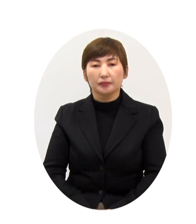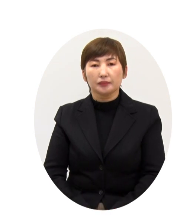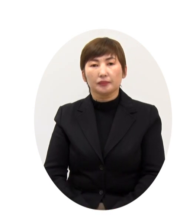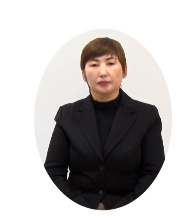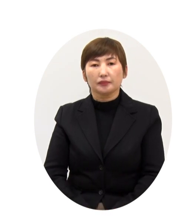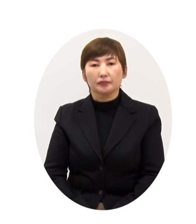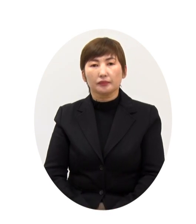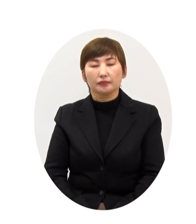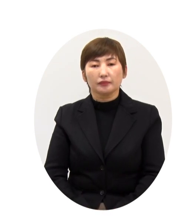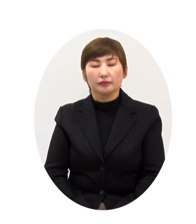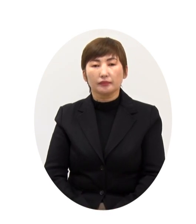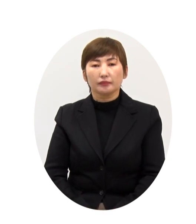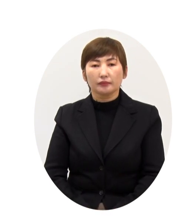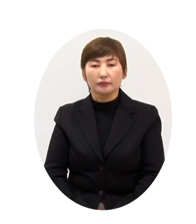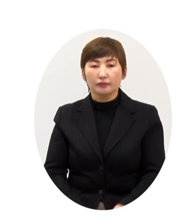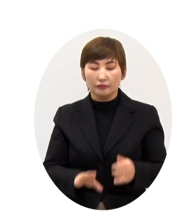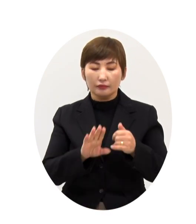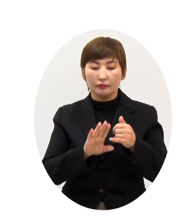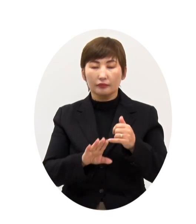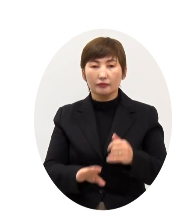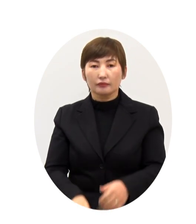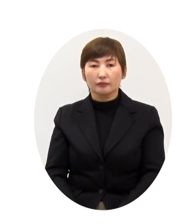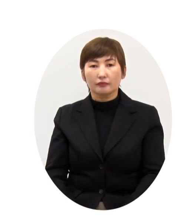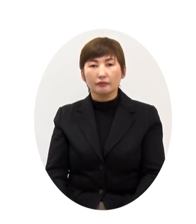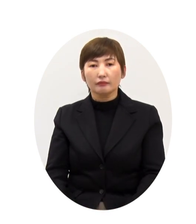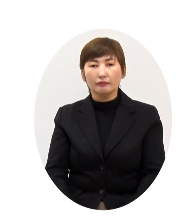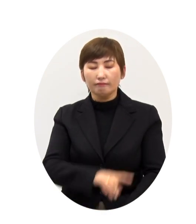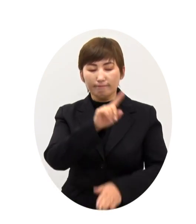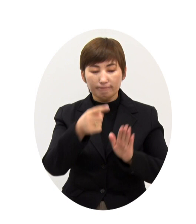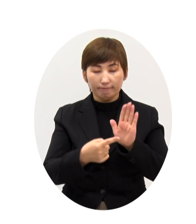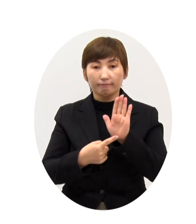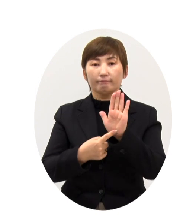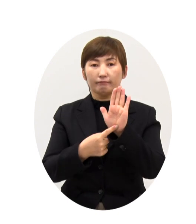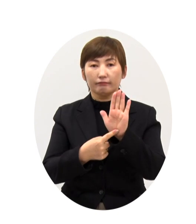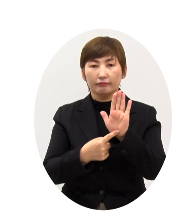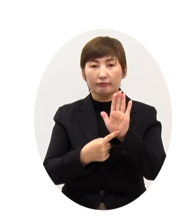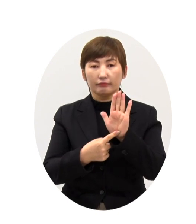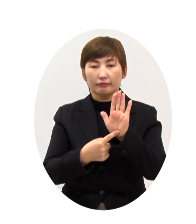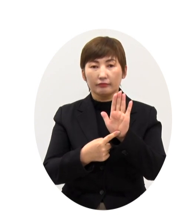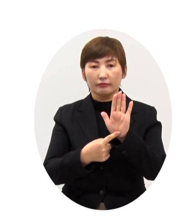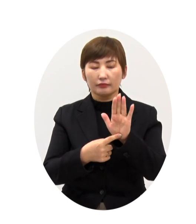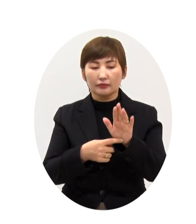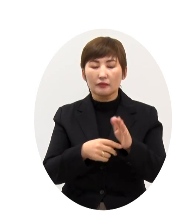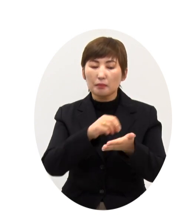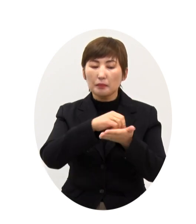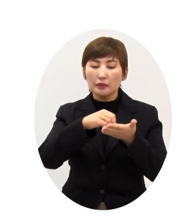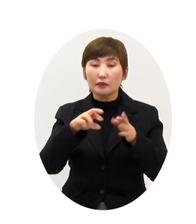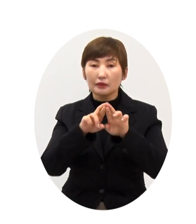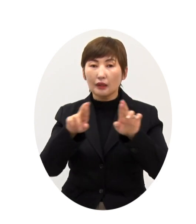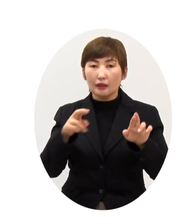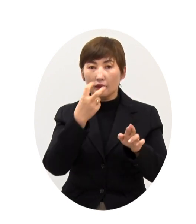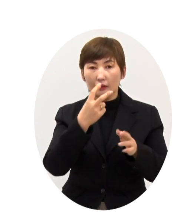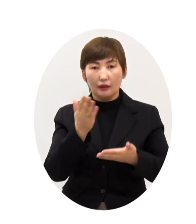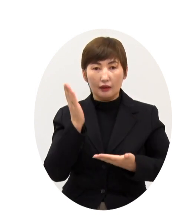хараарай, мөн тэмдэглэж аваарай. За, бэлэг, бэлэг тэмдгийн бэлэг. За, яаж бичснийг бас мөн ялган хараад